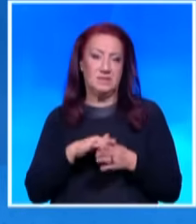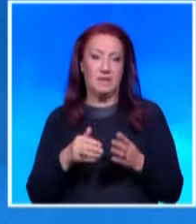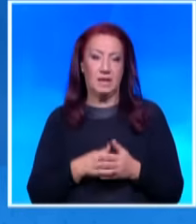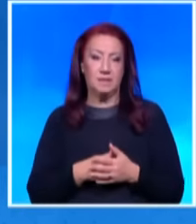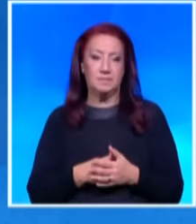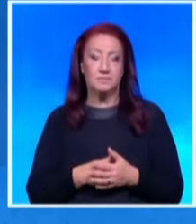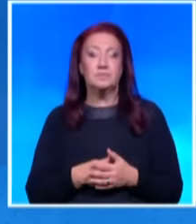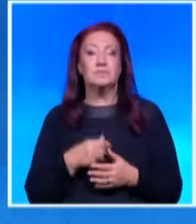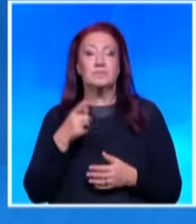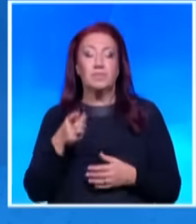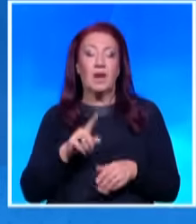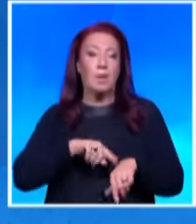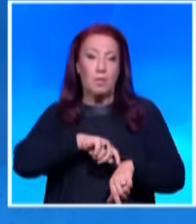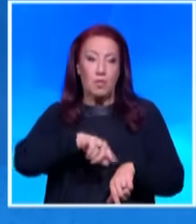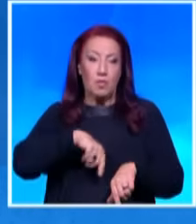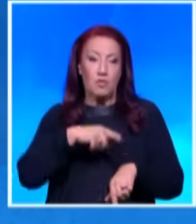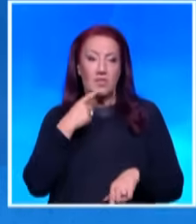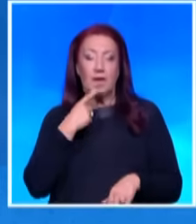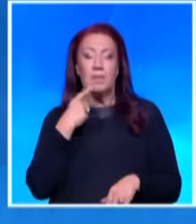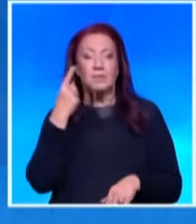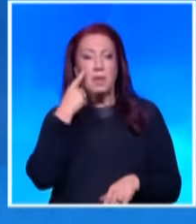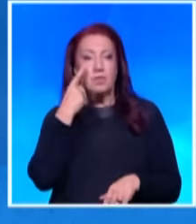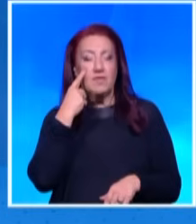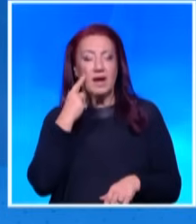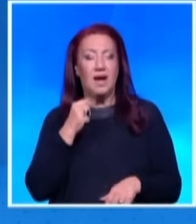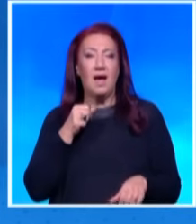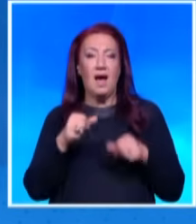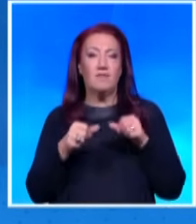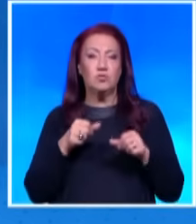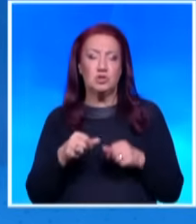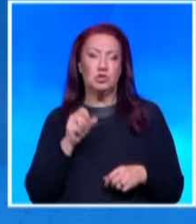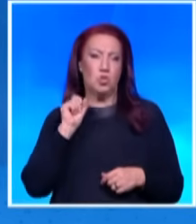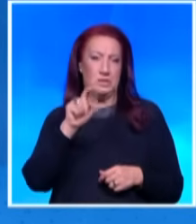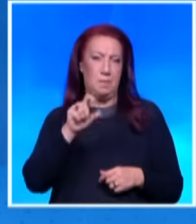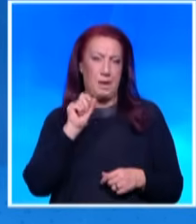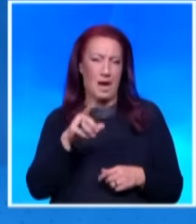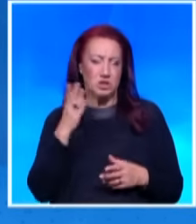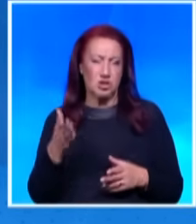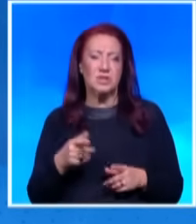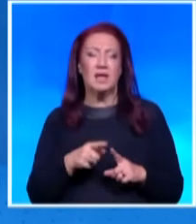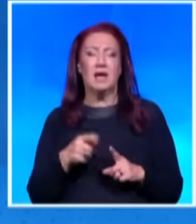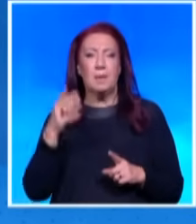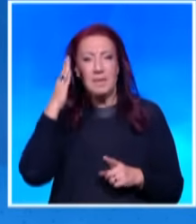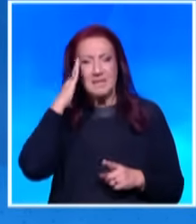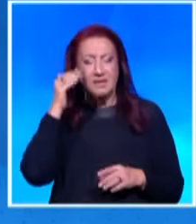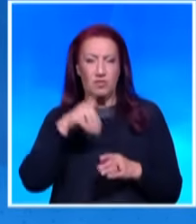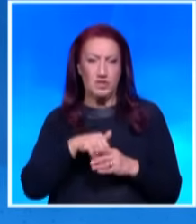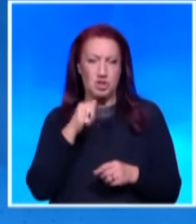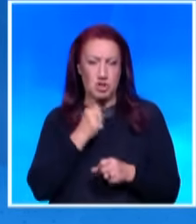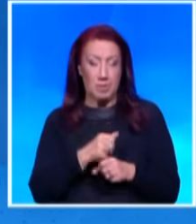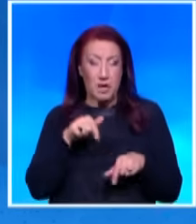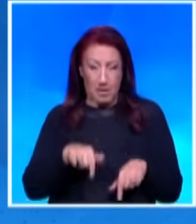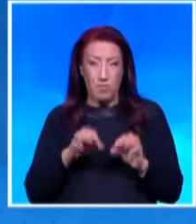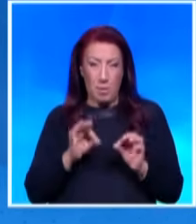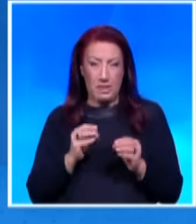време на тестове за автоматично изпращане на съобщения от системата BG Alert към Министерството на вътрешните работи, която се внедрява в